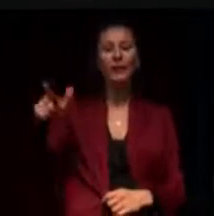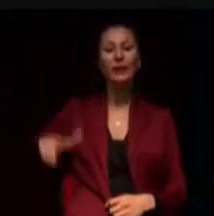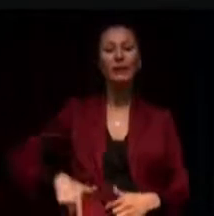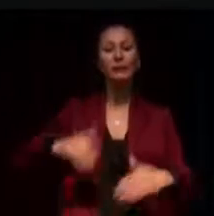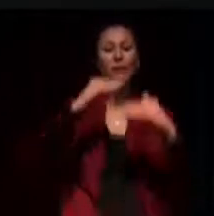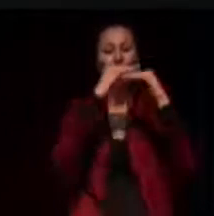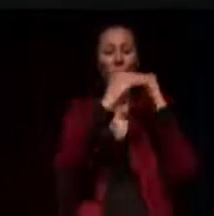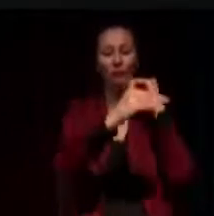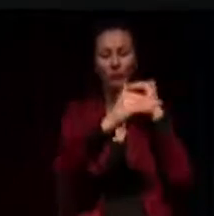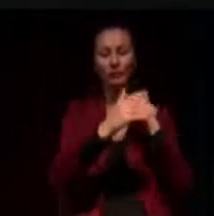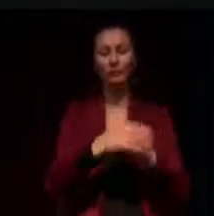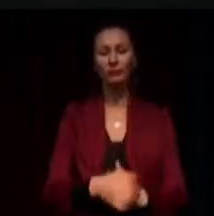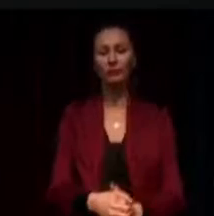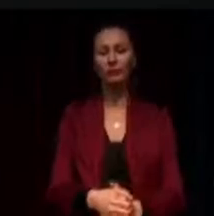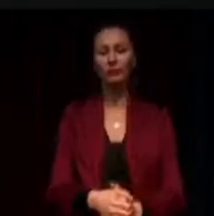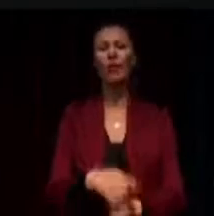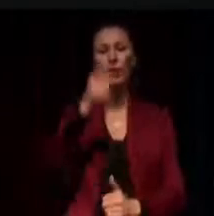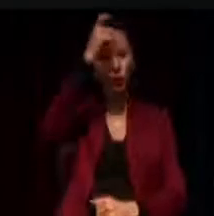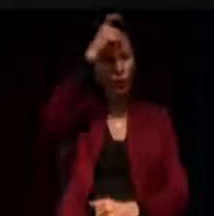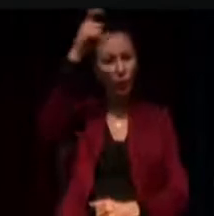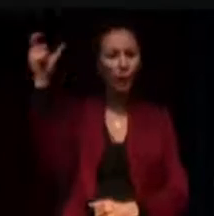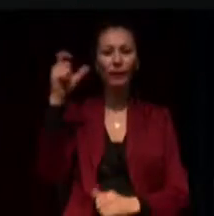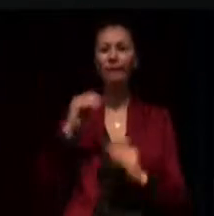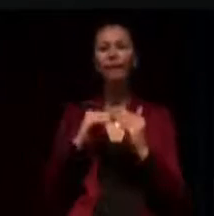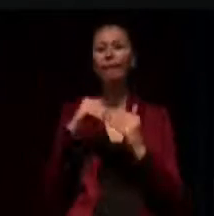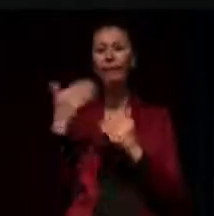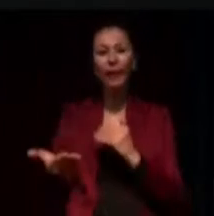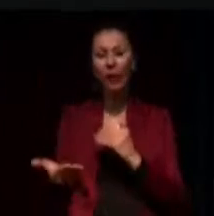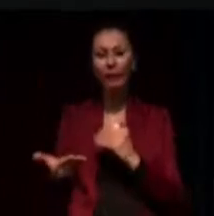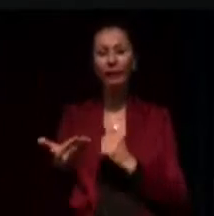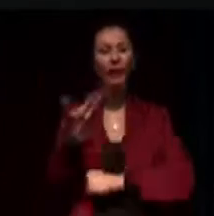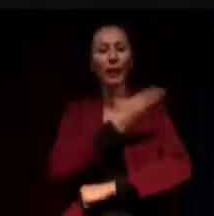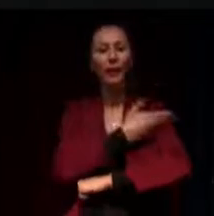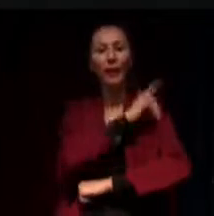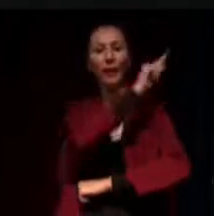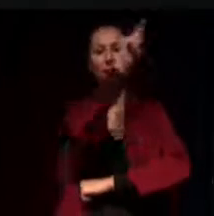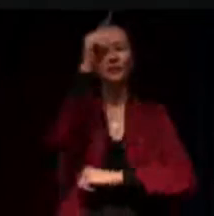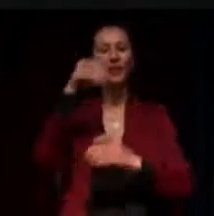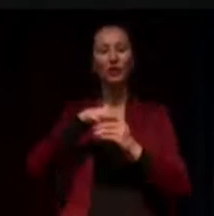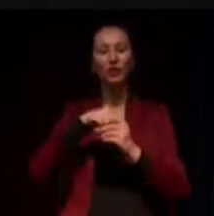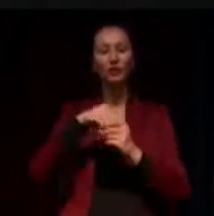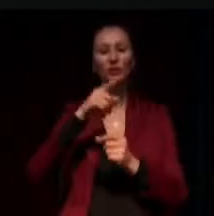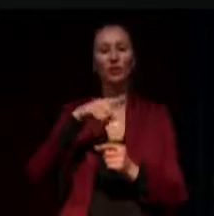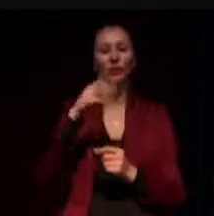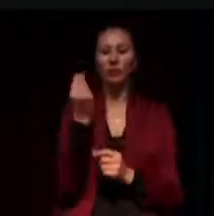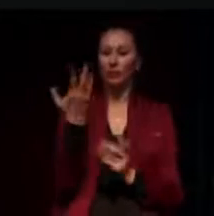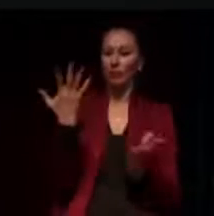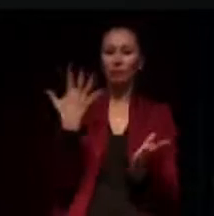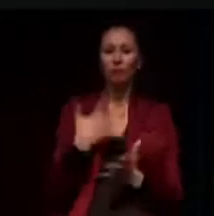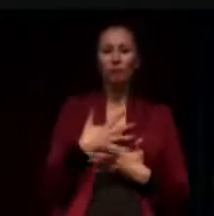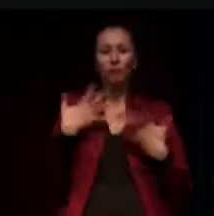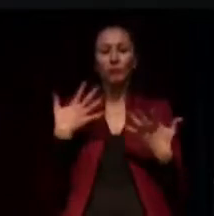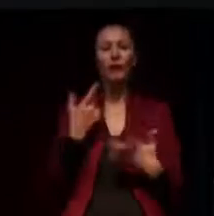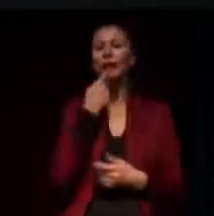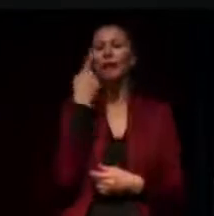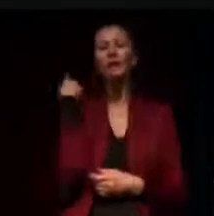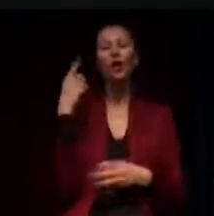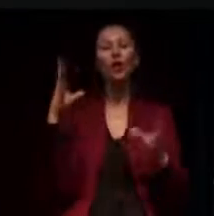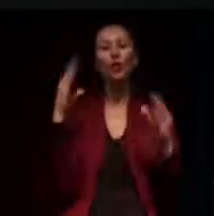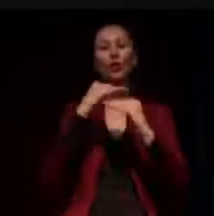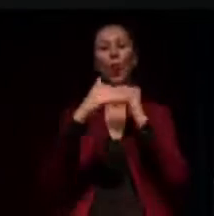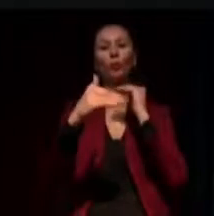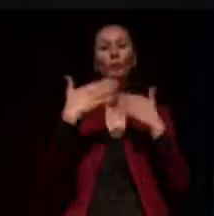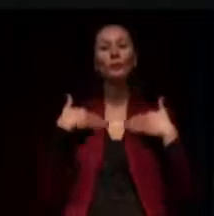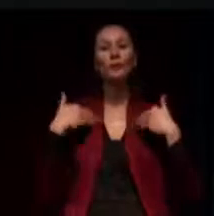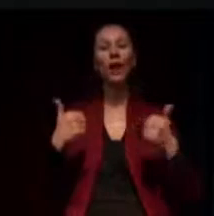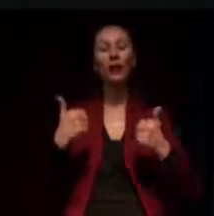İzmir halkı Türkiye'deki diğer illerimizdeki vatandaşlarımız kadar etkilendi. Geçen yıl aldığımız toplum